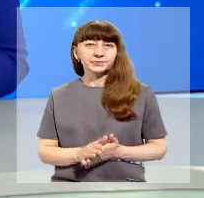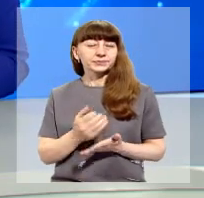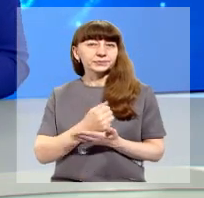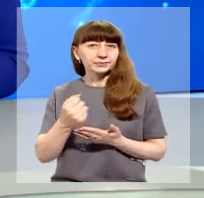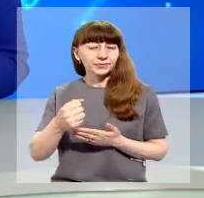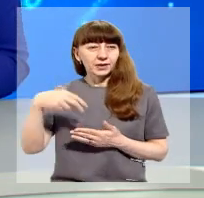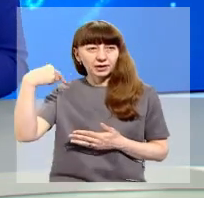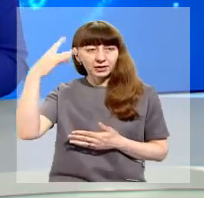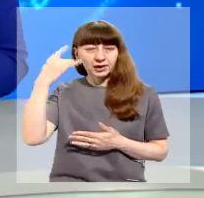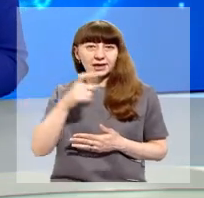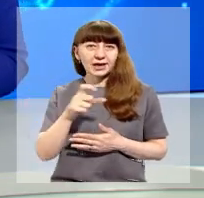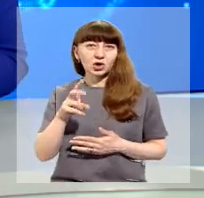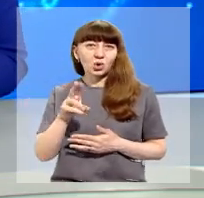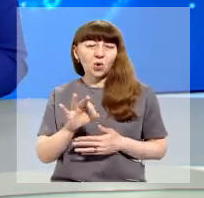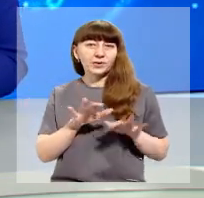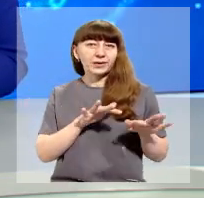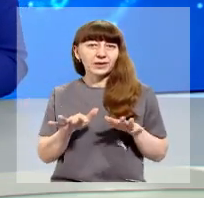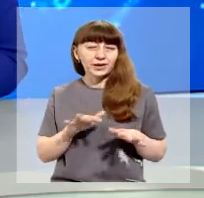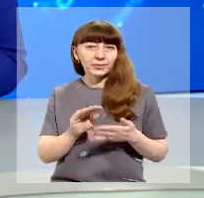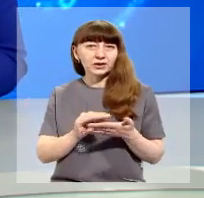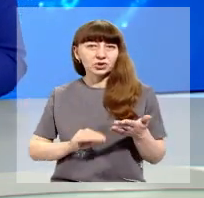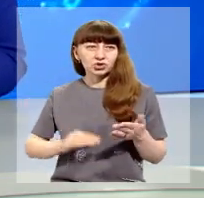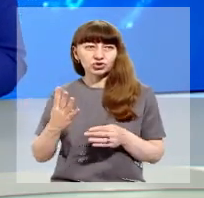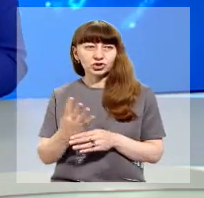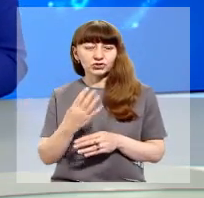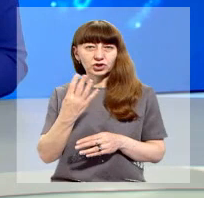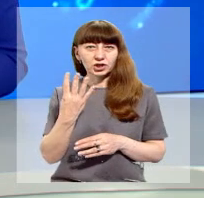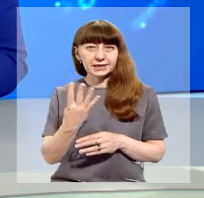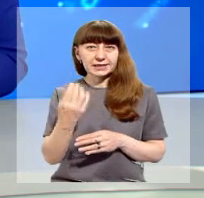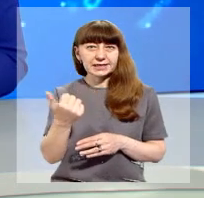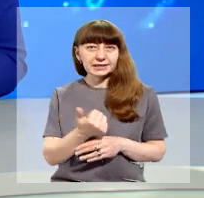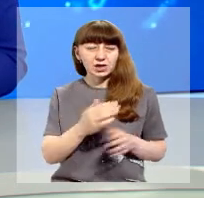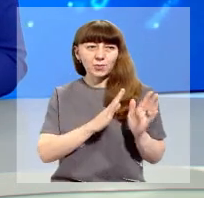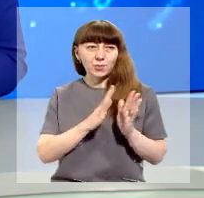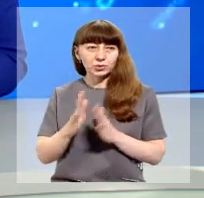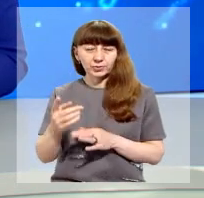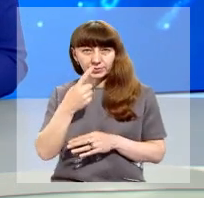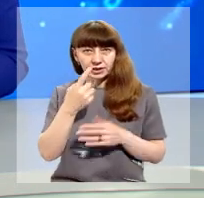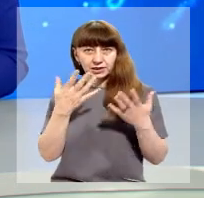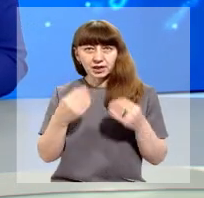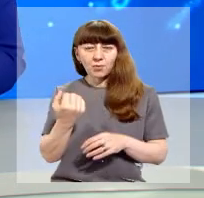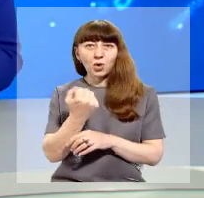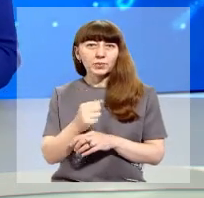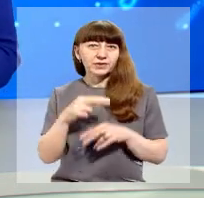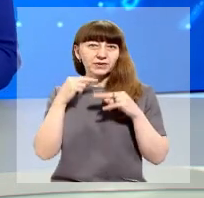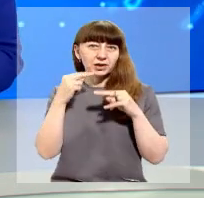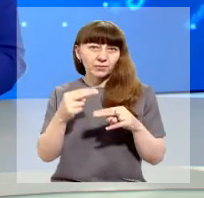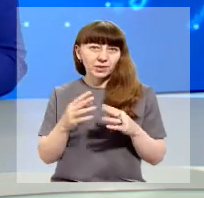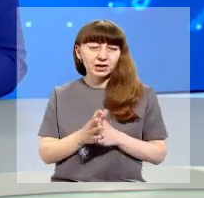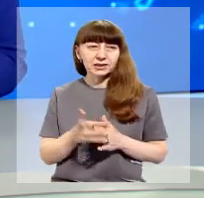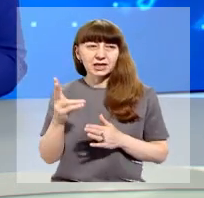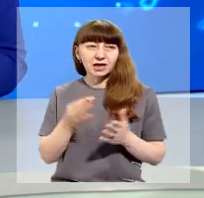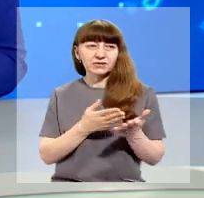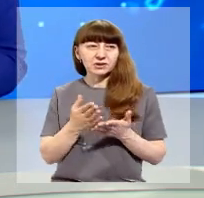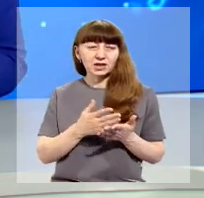главой государства экокомпания продолжается в Казахстане уже четвертую неделю. В преддверии Дня Победы ракурс внимания сосредоточен на